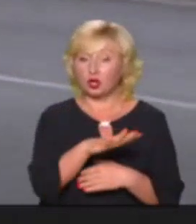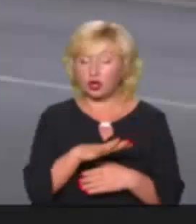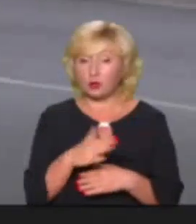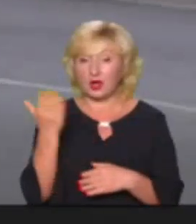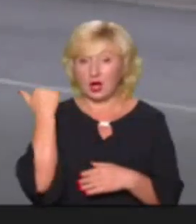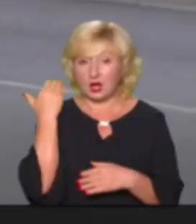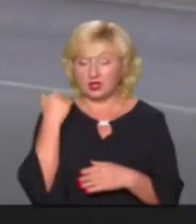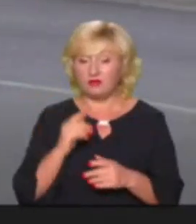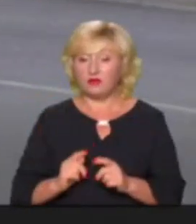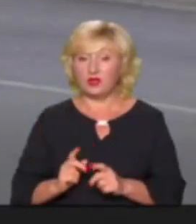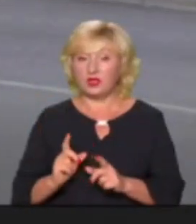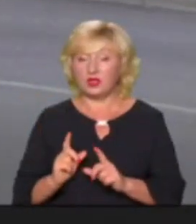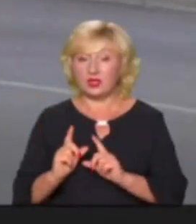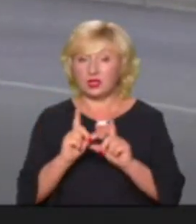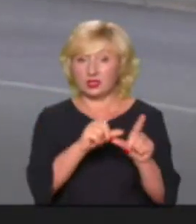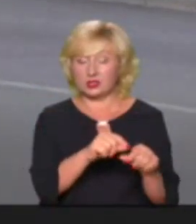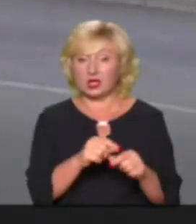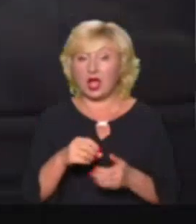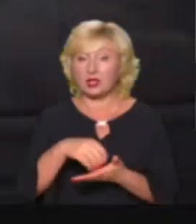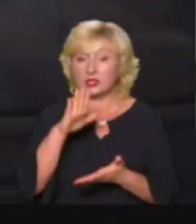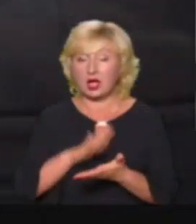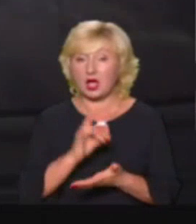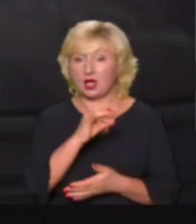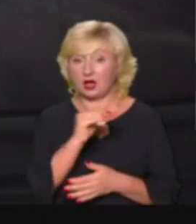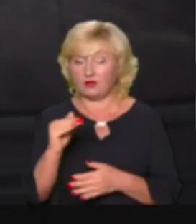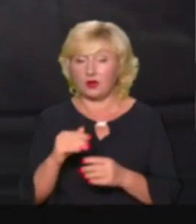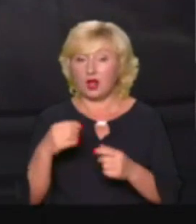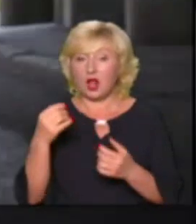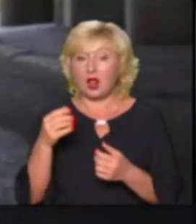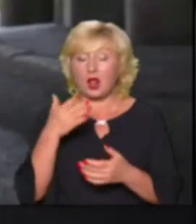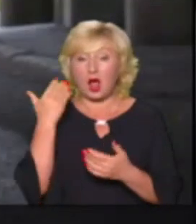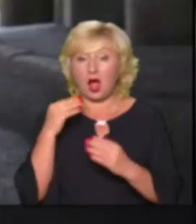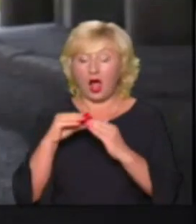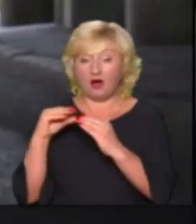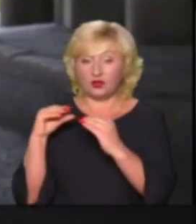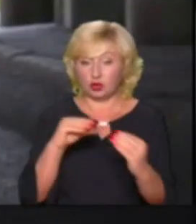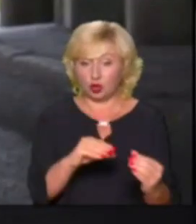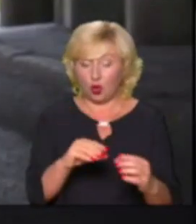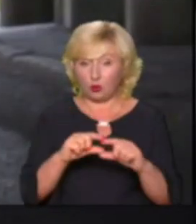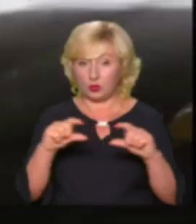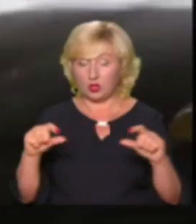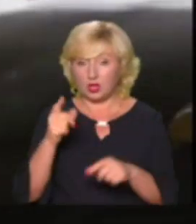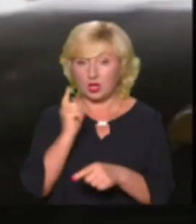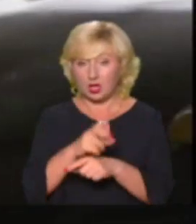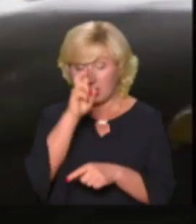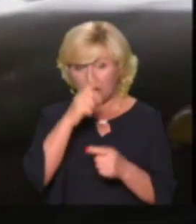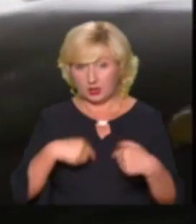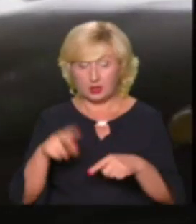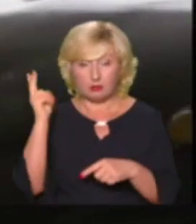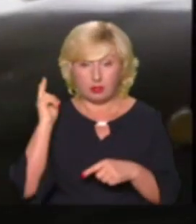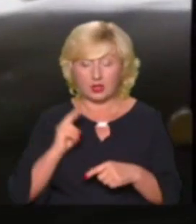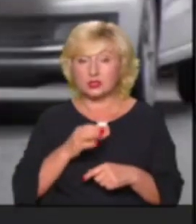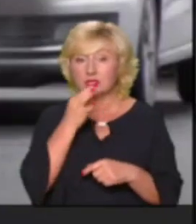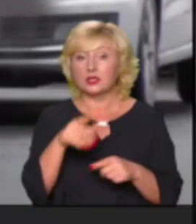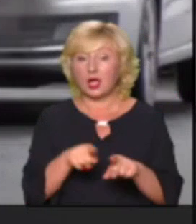Раніше в'їзд для зареєстрованих в РФ легкових авто заборонили країни Балтії. Влада цих держав заявила, що